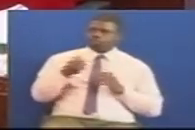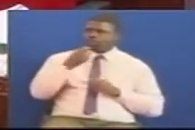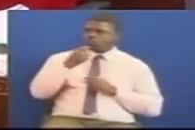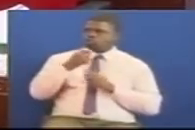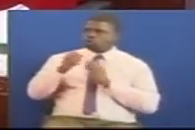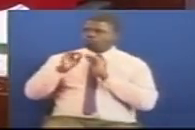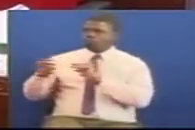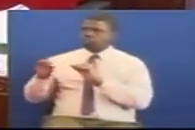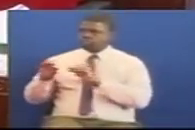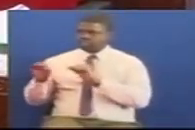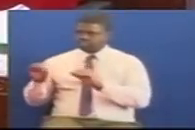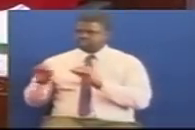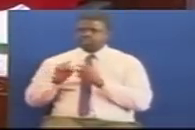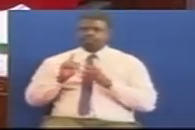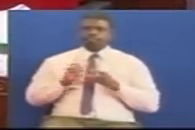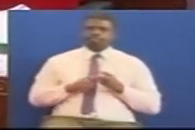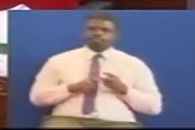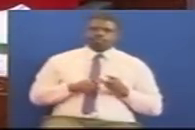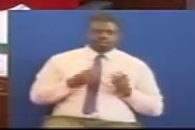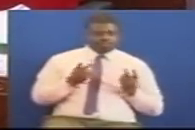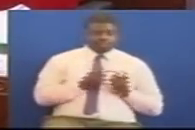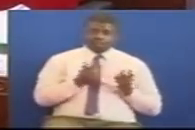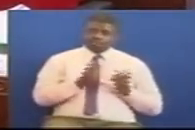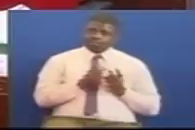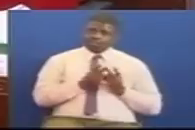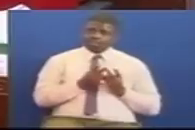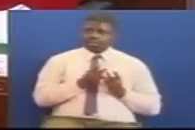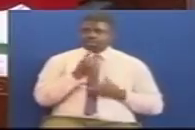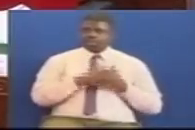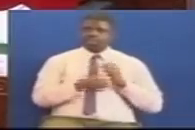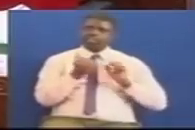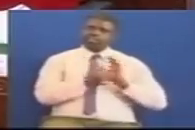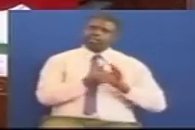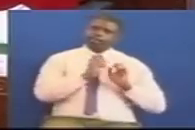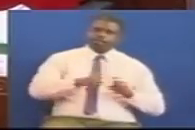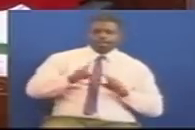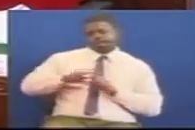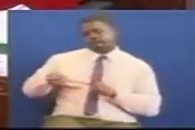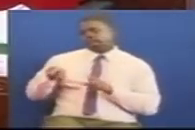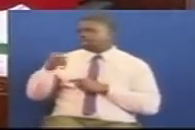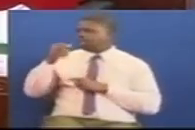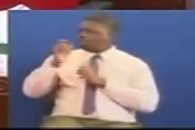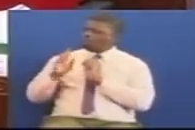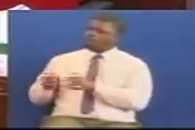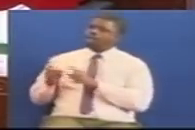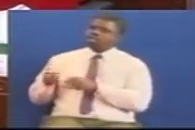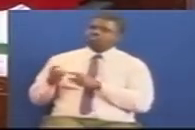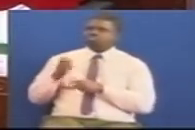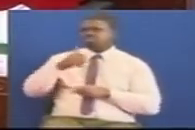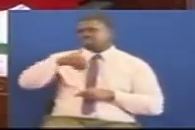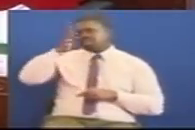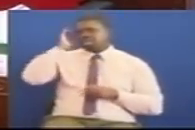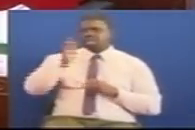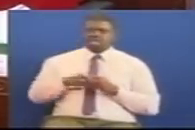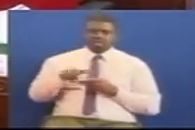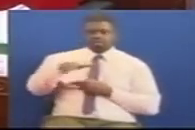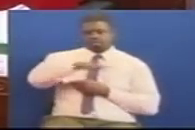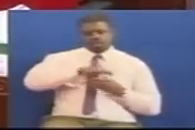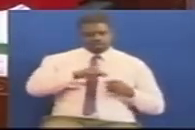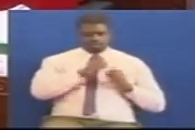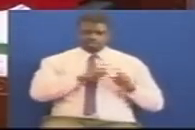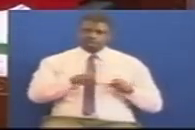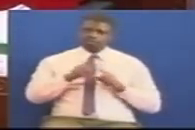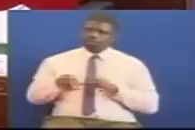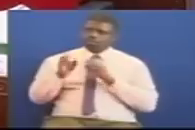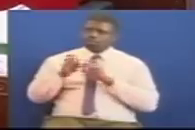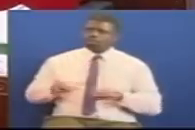kufundishia, teaching allowance, sambamba na katika sherehe mbalimbali za walimu serikali katika maeneo kadhaa wamekuwa wakiahidi kwamba